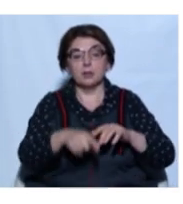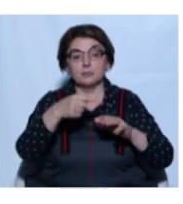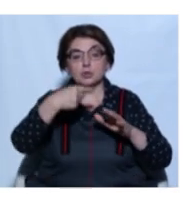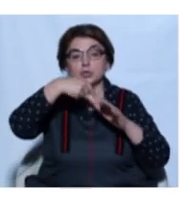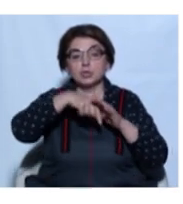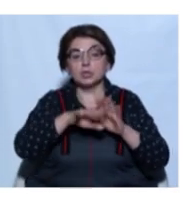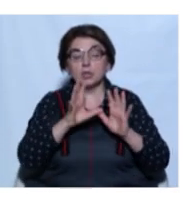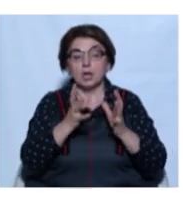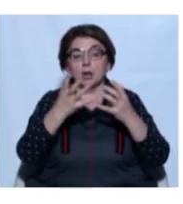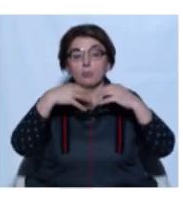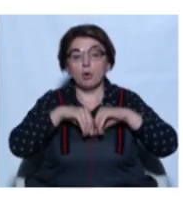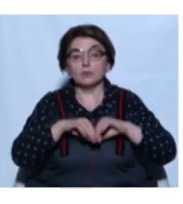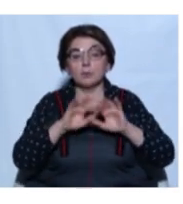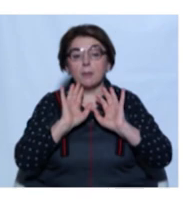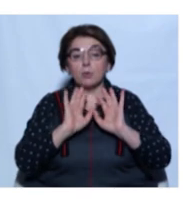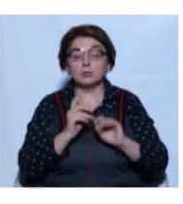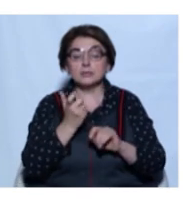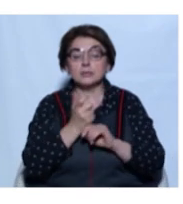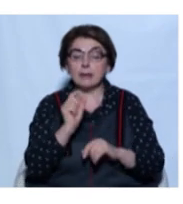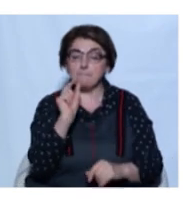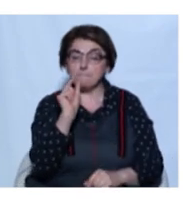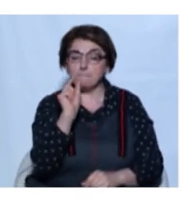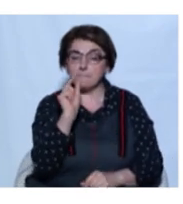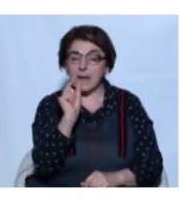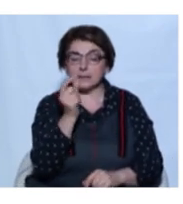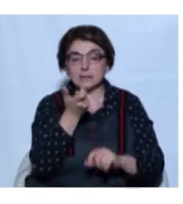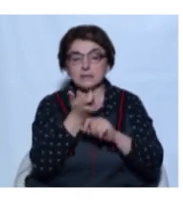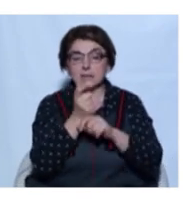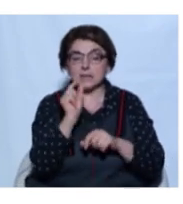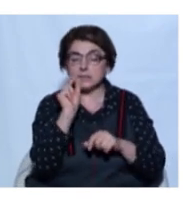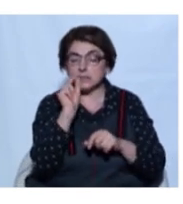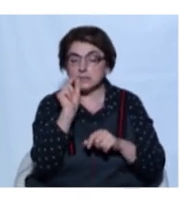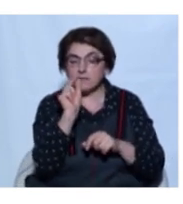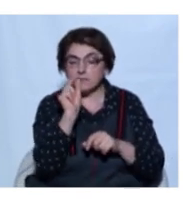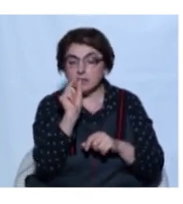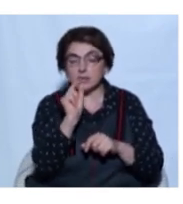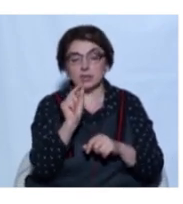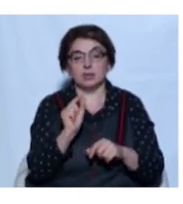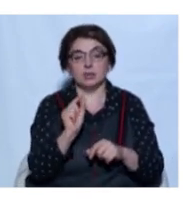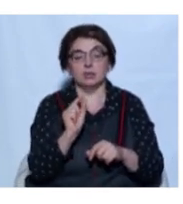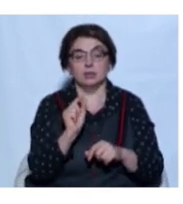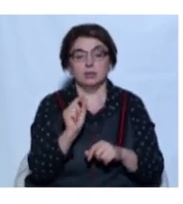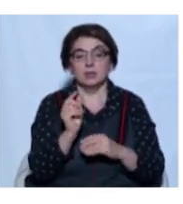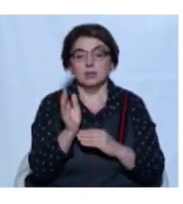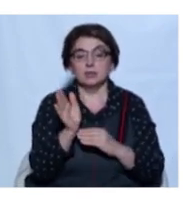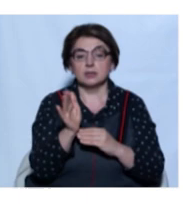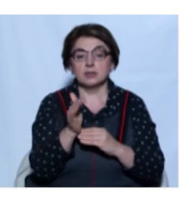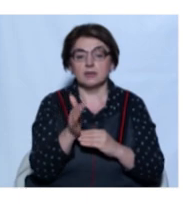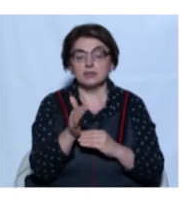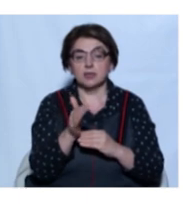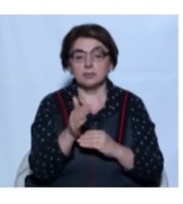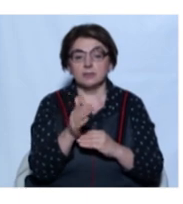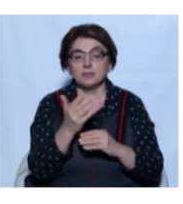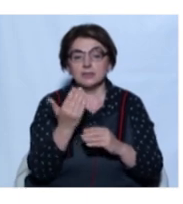აღწევს მხოლოდ ძალიან წვრილი, პატარა, მიკროსკოპული ან ძალიან პატარა თევზის, აი ძალიან